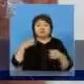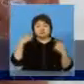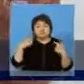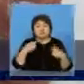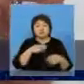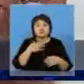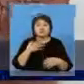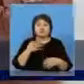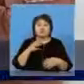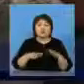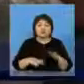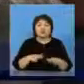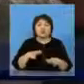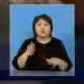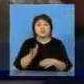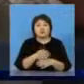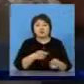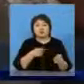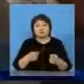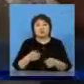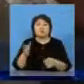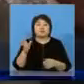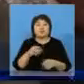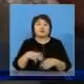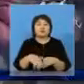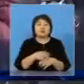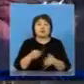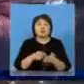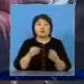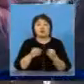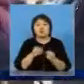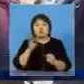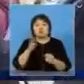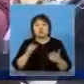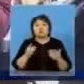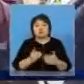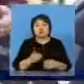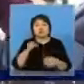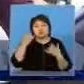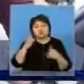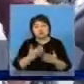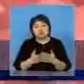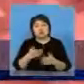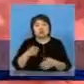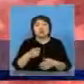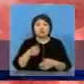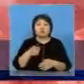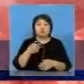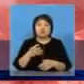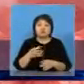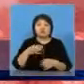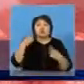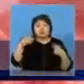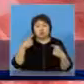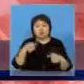еті және 500 келі балға келінген. Бәрі базар бағасынан 10% арзан. Мәселен, сыр етінің келісі 1400 теңге,